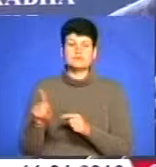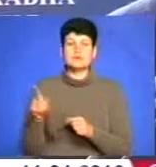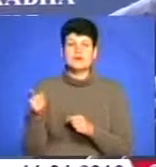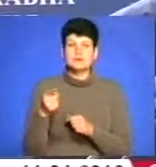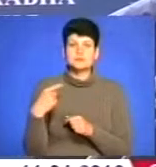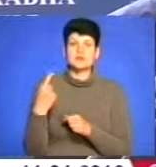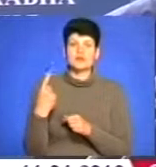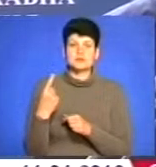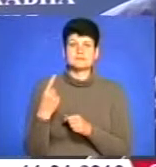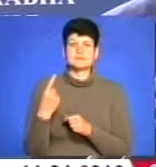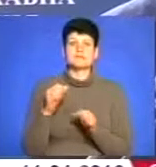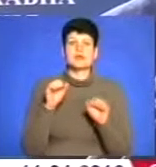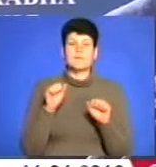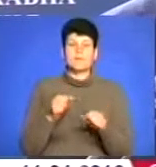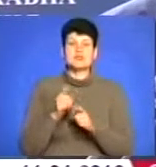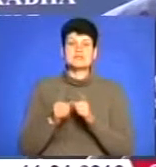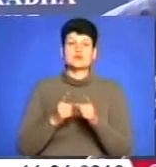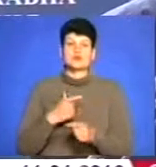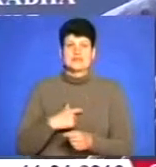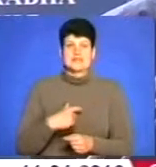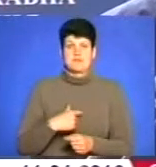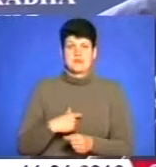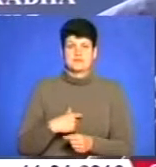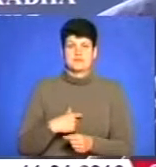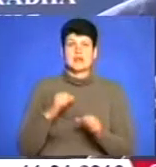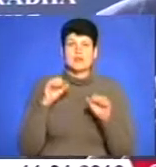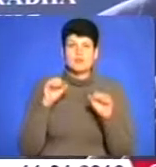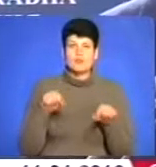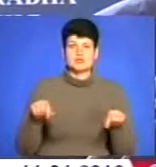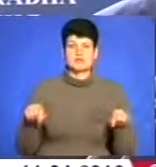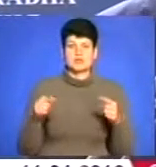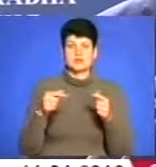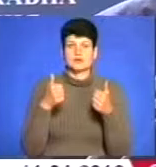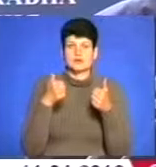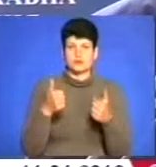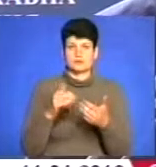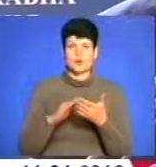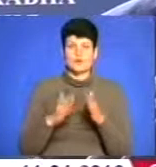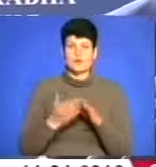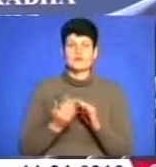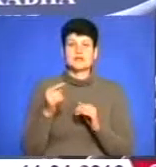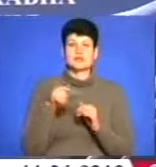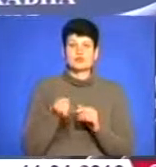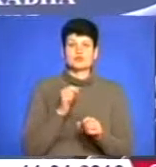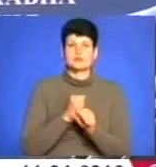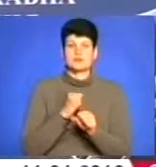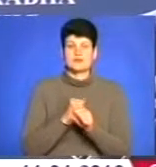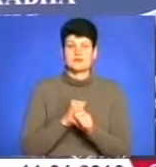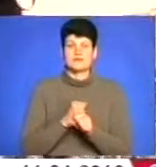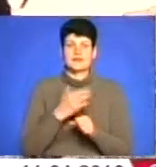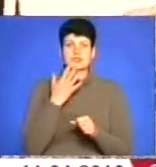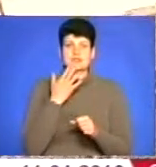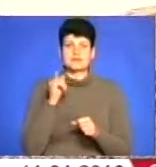Тернопільська область може змінювати себе і може створити добрі умови для того, щоб тут працював іноземний